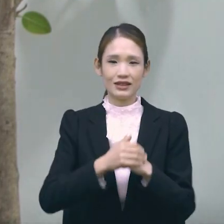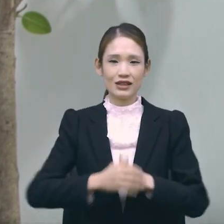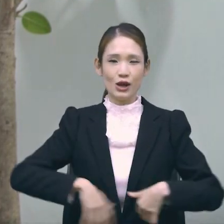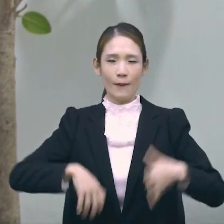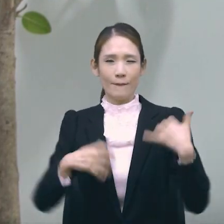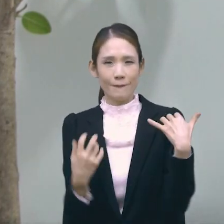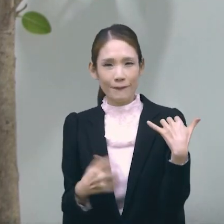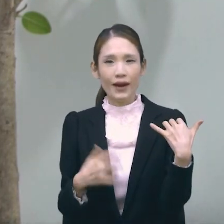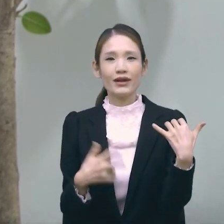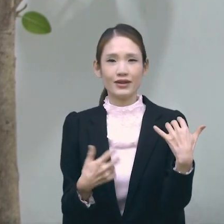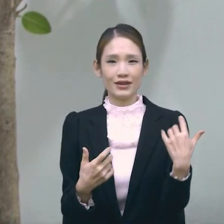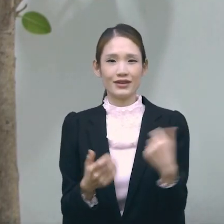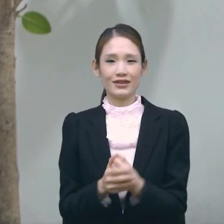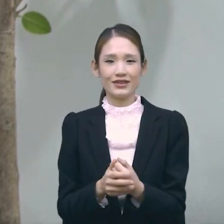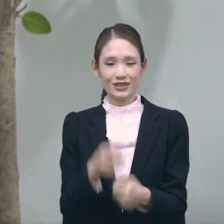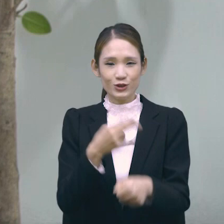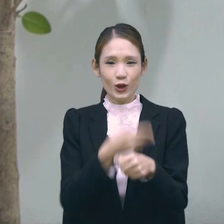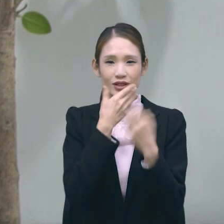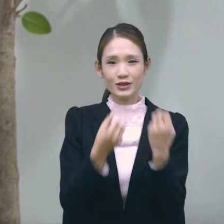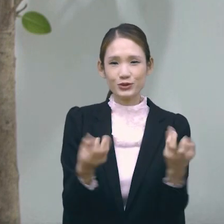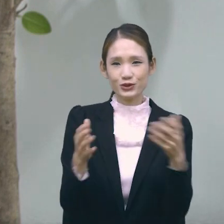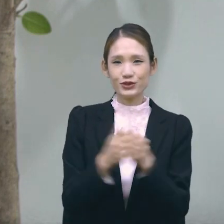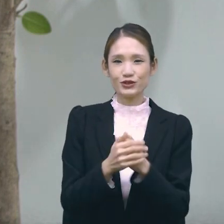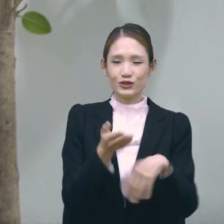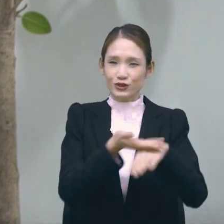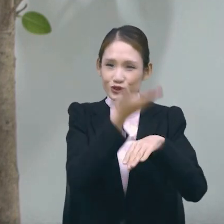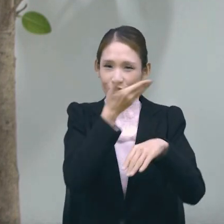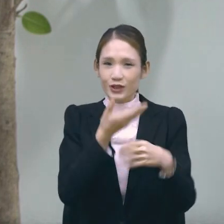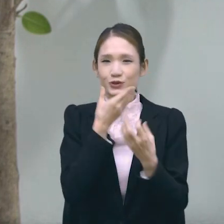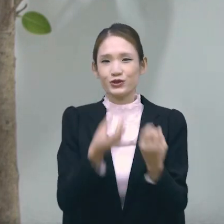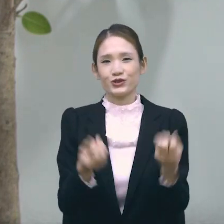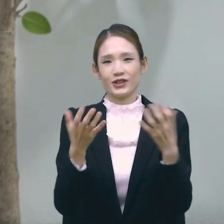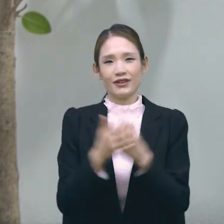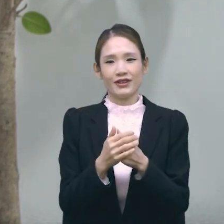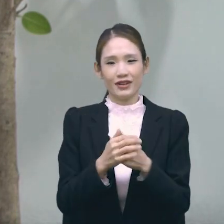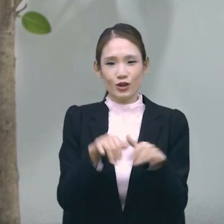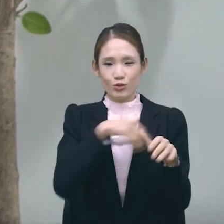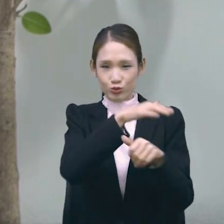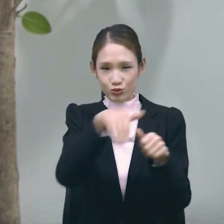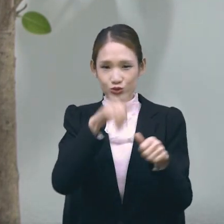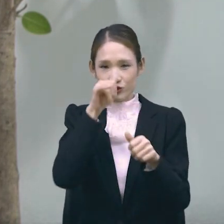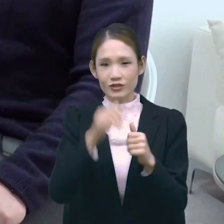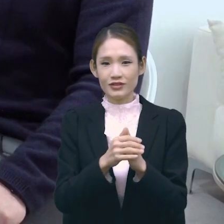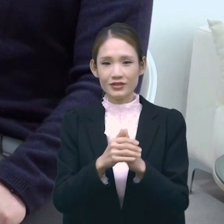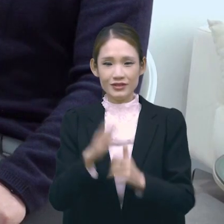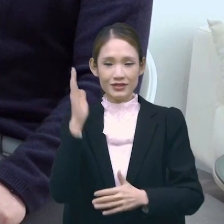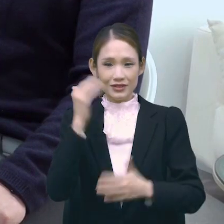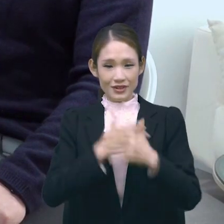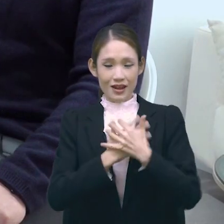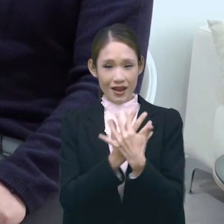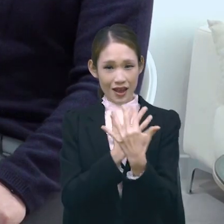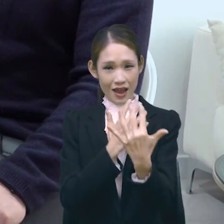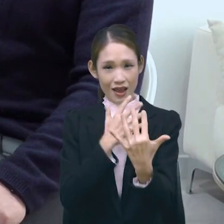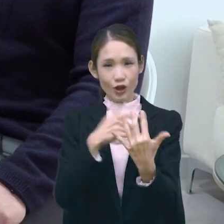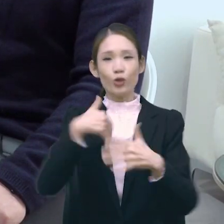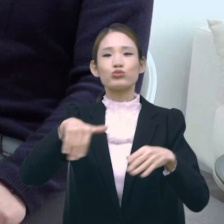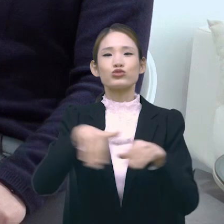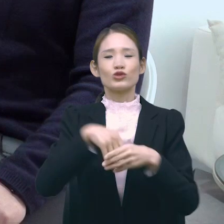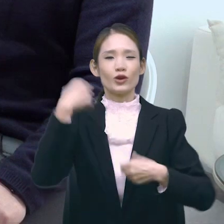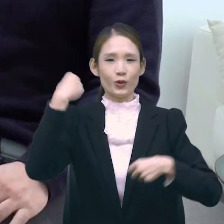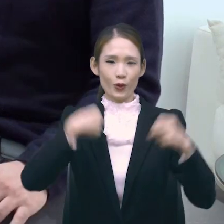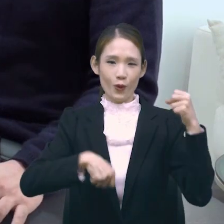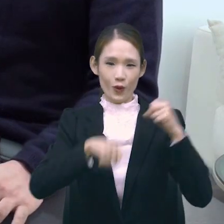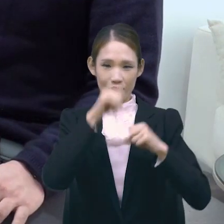많아요. 밴드를 막 해가지고 선생님들 축하해주고 선배들 축하해주고 하는 그런 것들이 좀 굉장히 많고 우와 강당에서 그런 후배들이